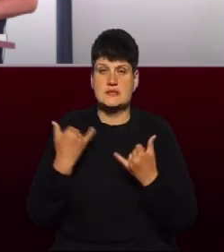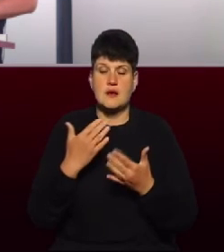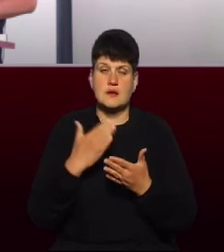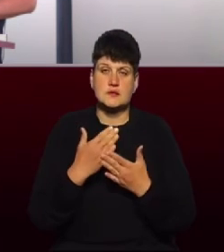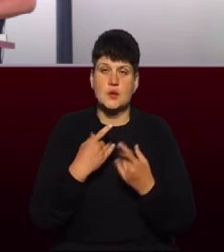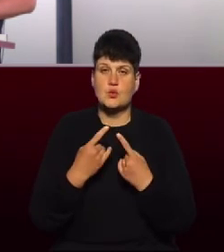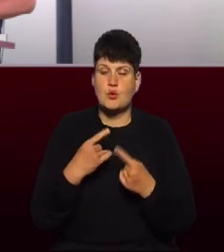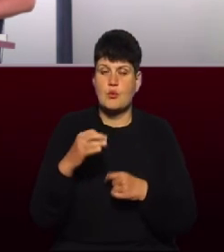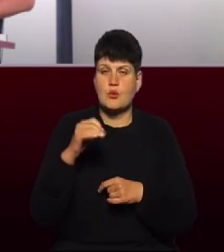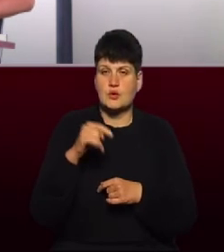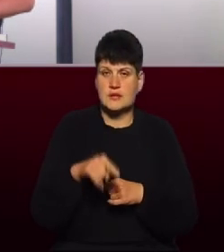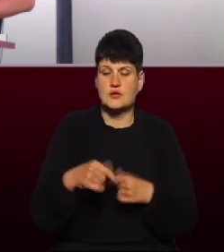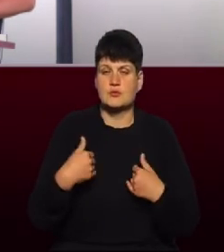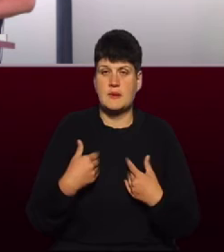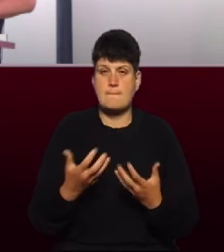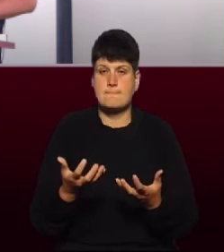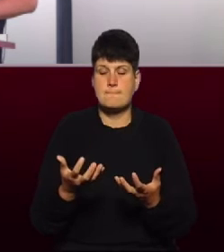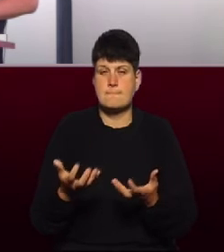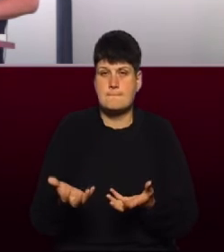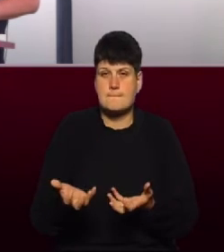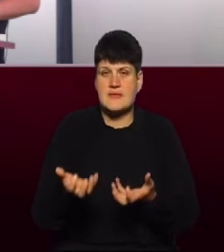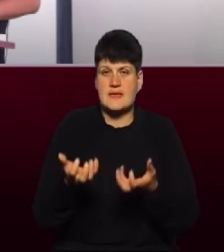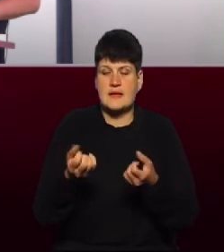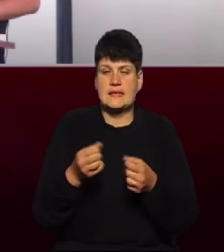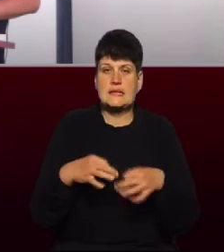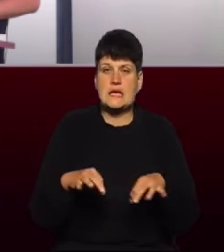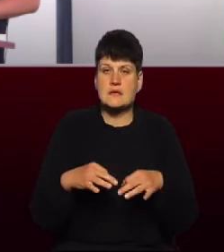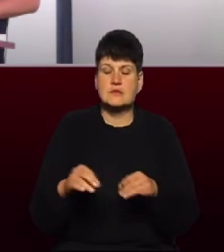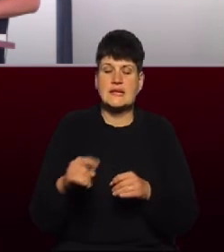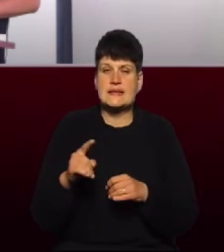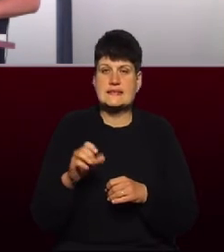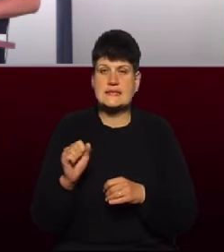вже підтягуємося знову ж таки під транспортний засіб, чи як це буде вже по-іншому